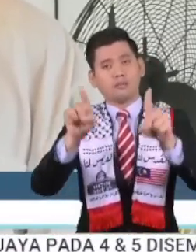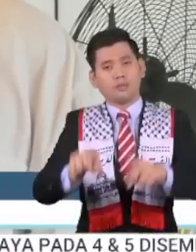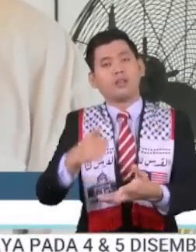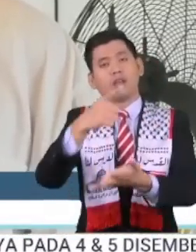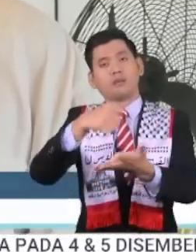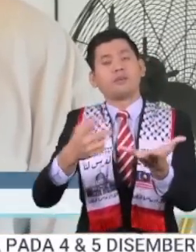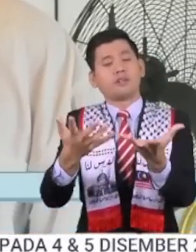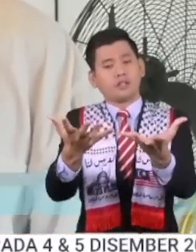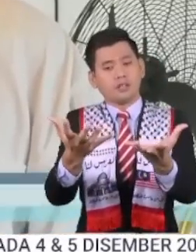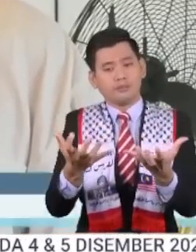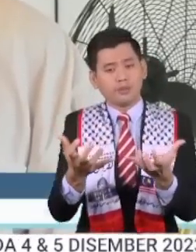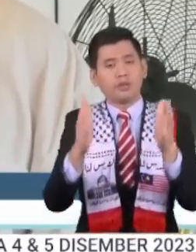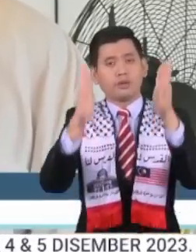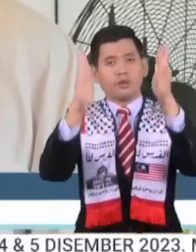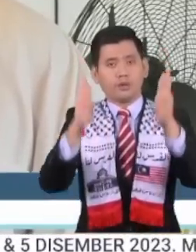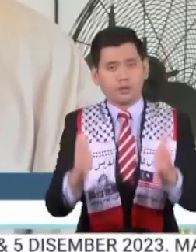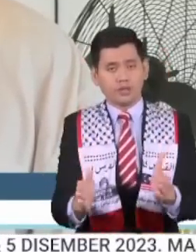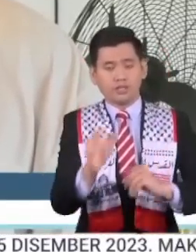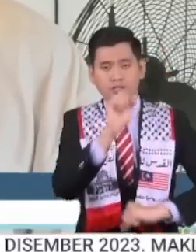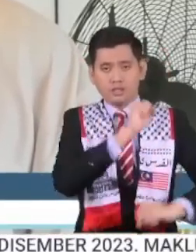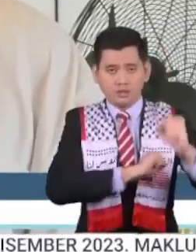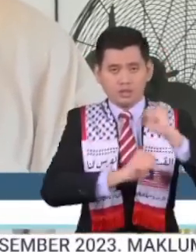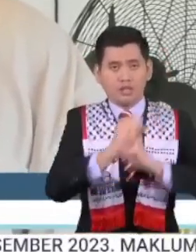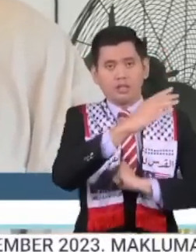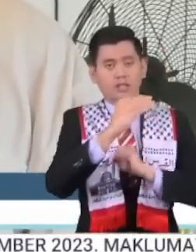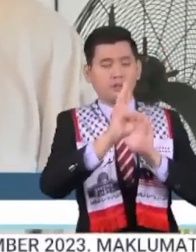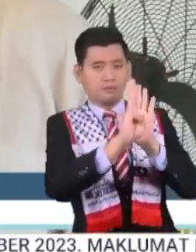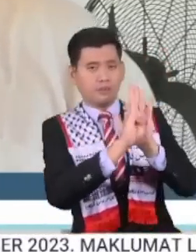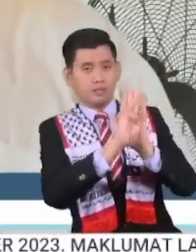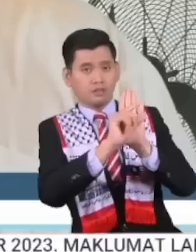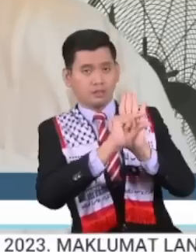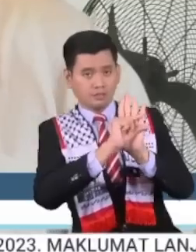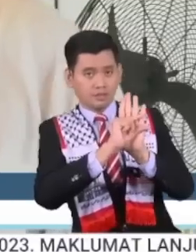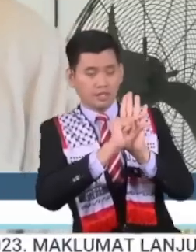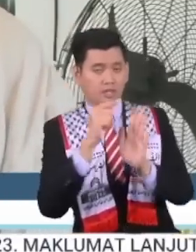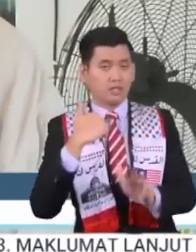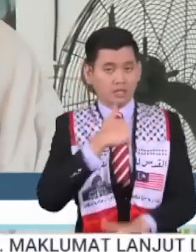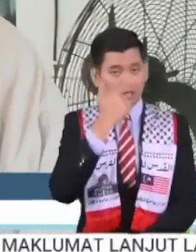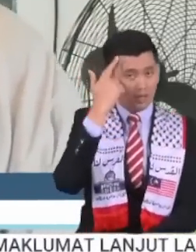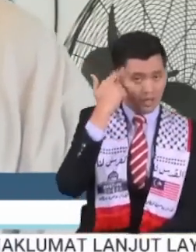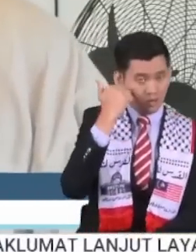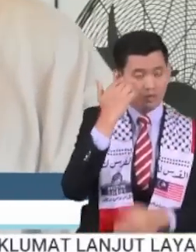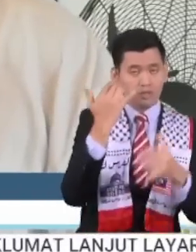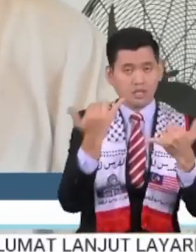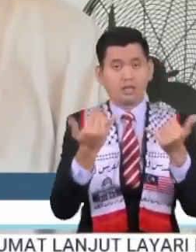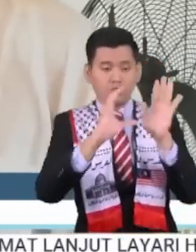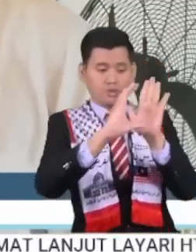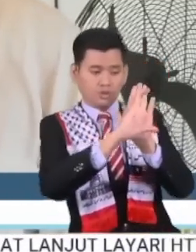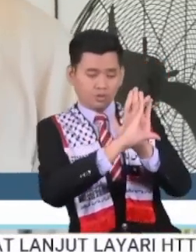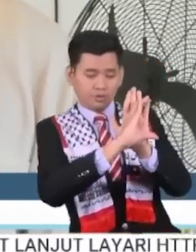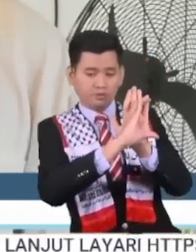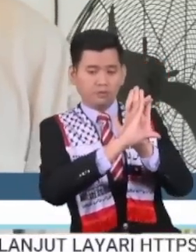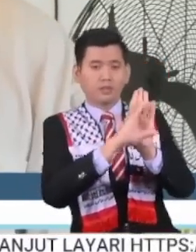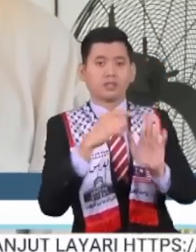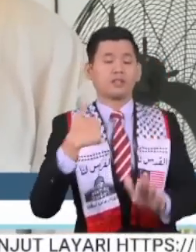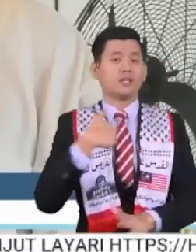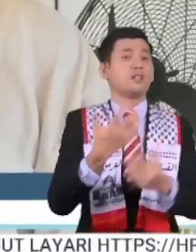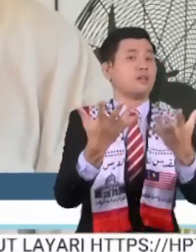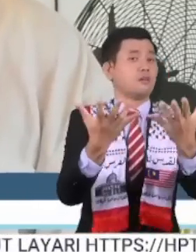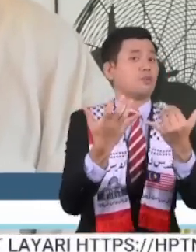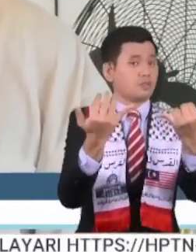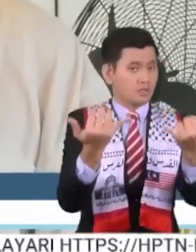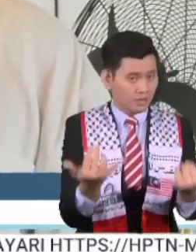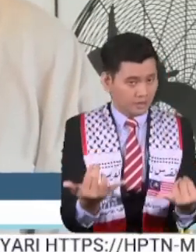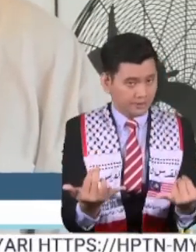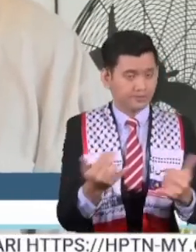Apa kehendak orang-orang seni, orang-orang belakang tabir? Okey, sebagaimana yang kita tahu, macam contoh sekarang ni, yang kita mahukan